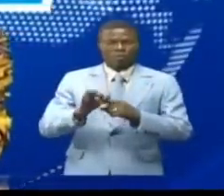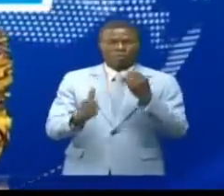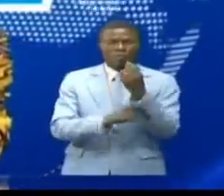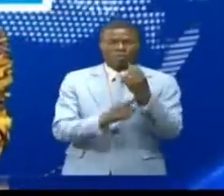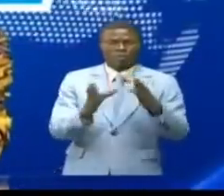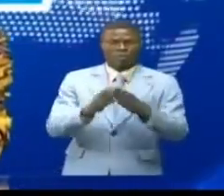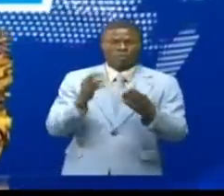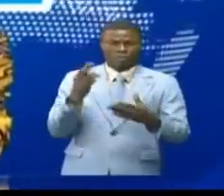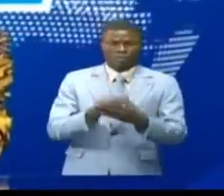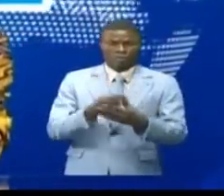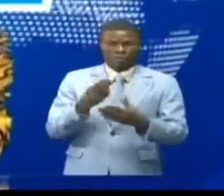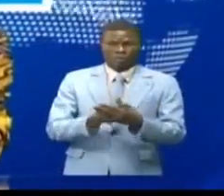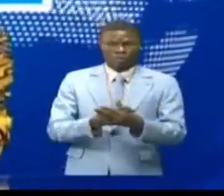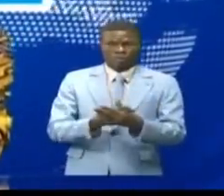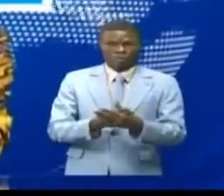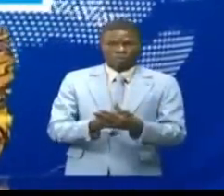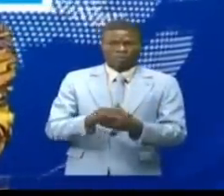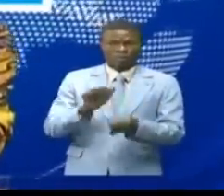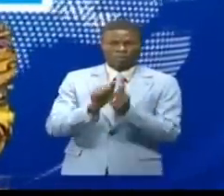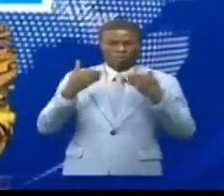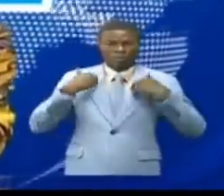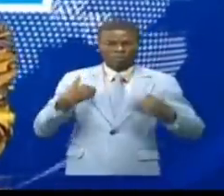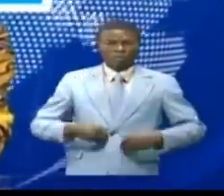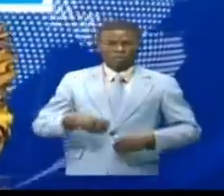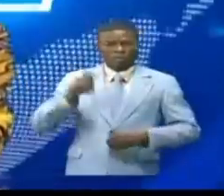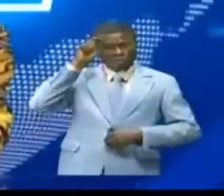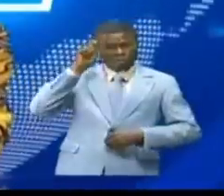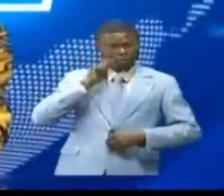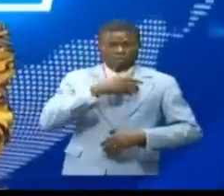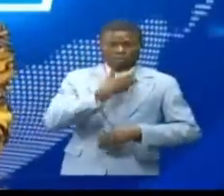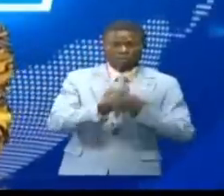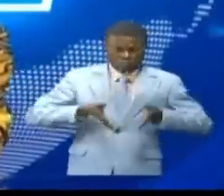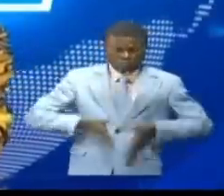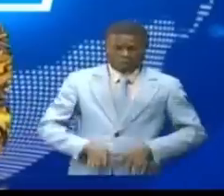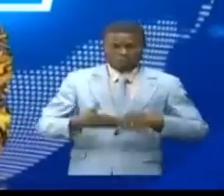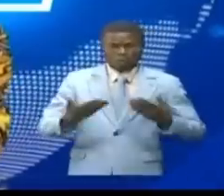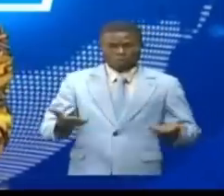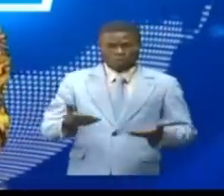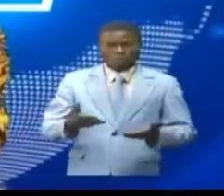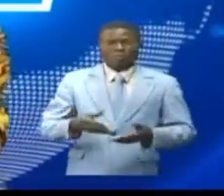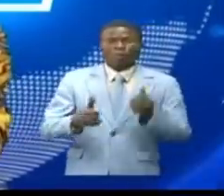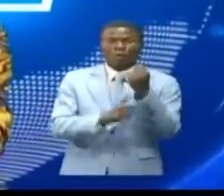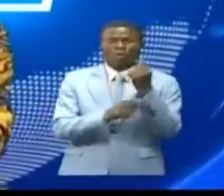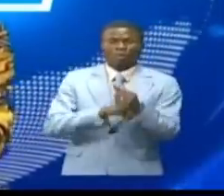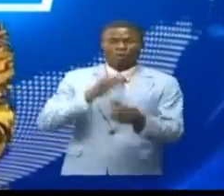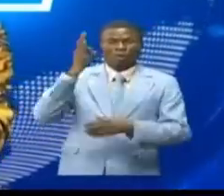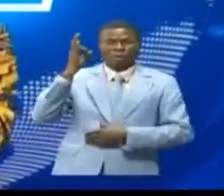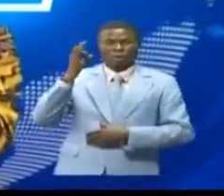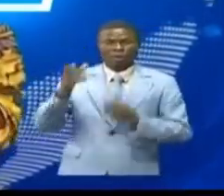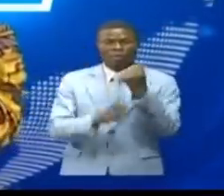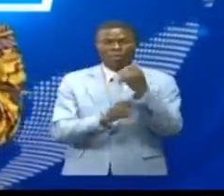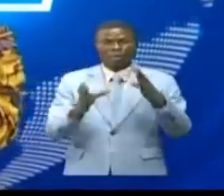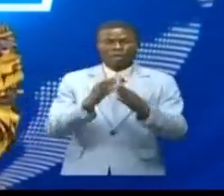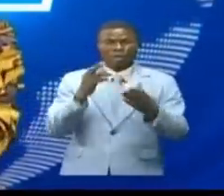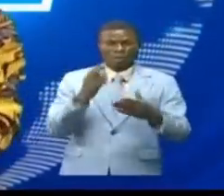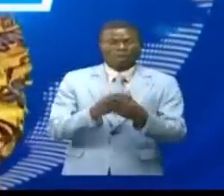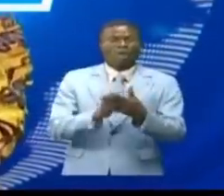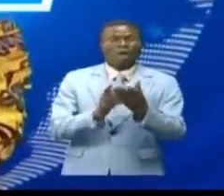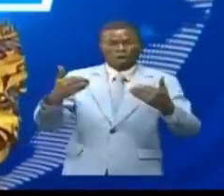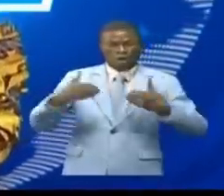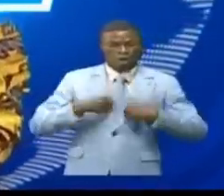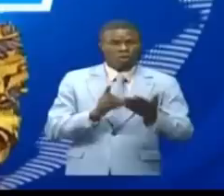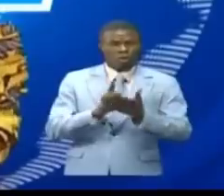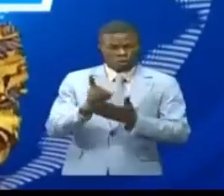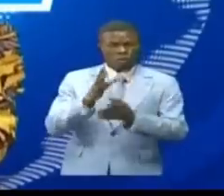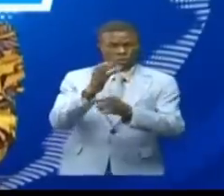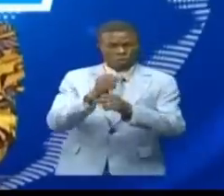avec handicap sur la santé sexuelle et reproductive. Pour l'orateur du jour, les personnes vivant avec handicap ont le droit de